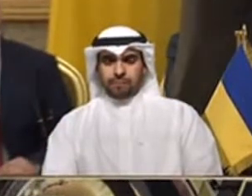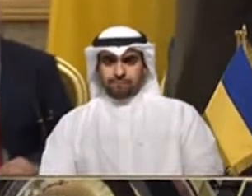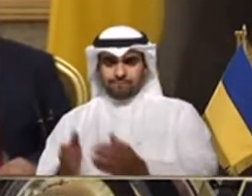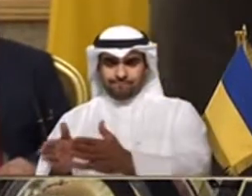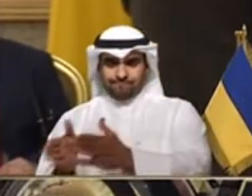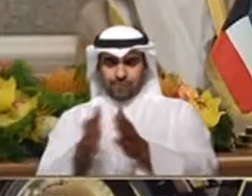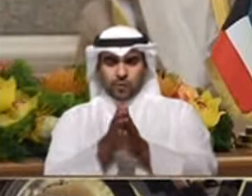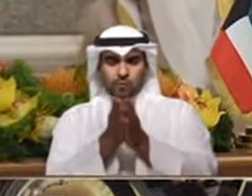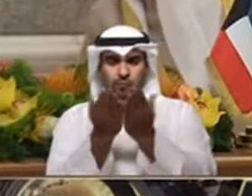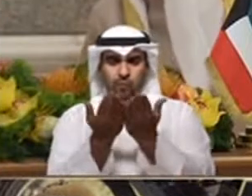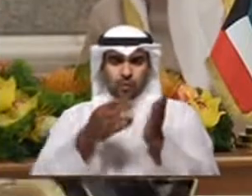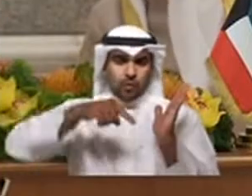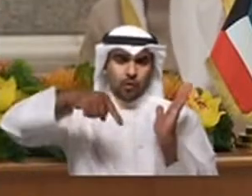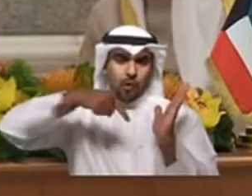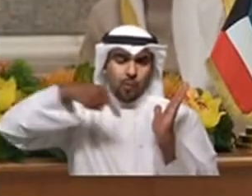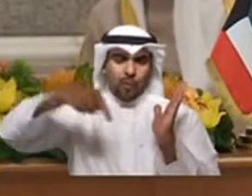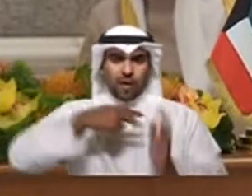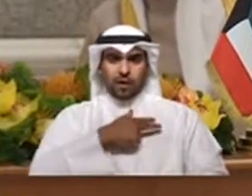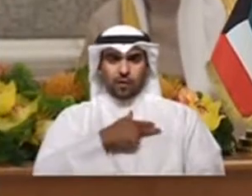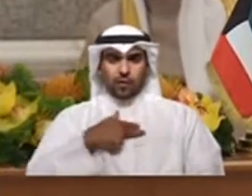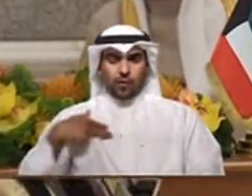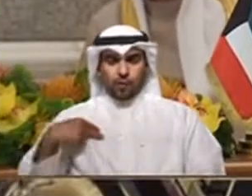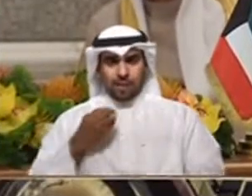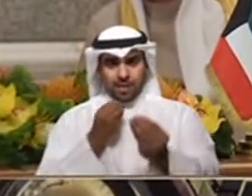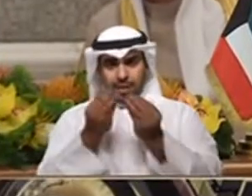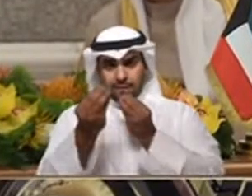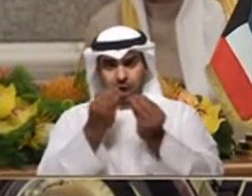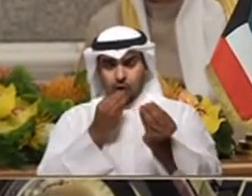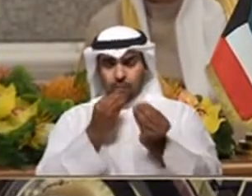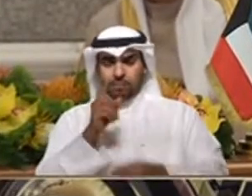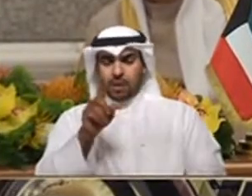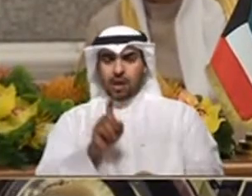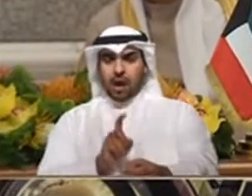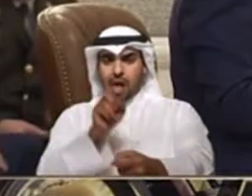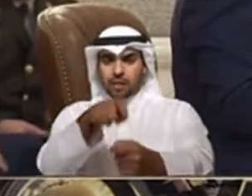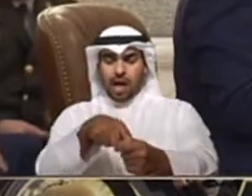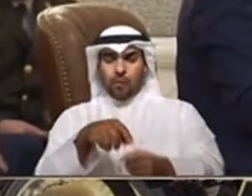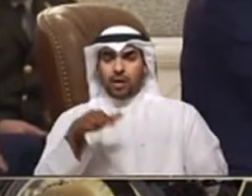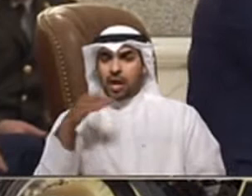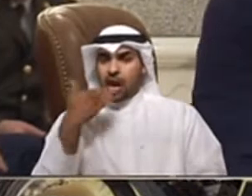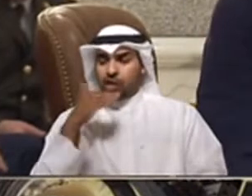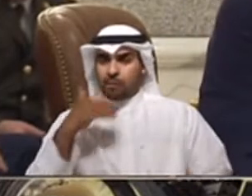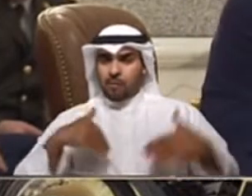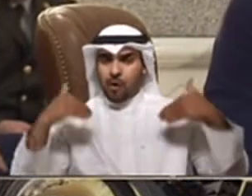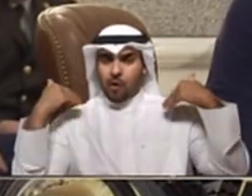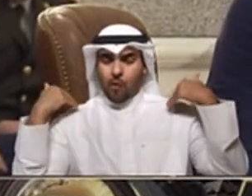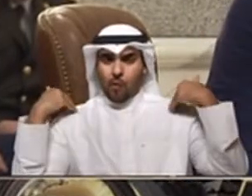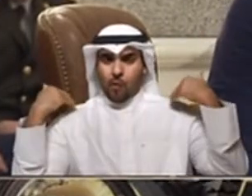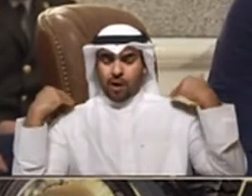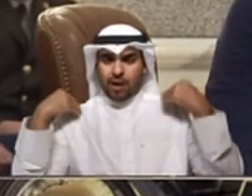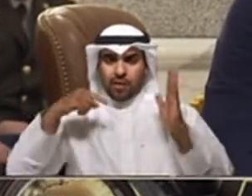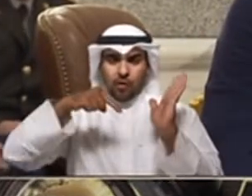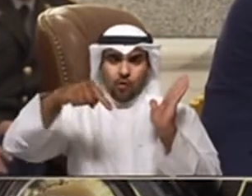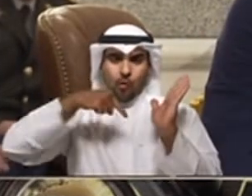مذكرة تفاهم بين حكومة دولة الكويت وحكومة أوكرانيا للتعاون في مجال الشباب والتربية البدنية والرياضة، وقعها عن حكومة